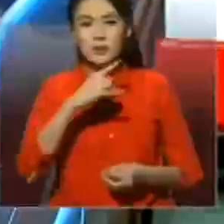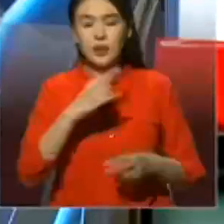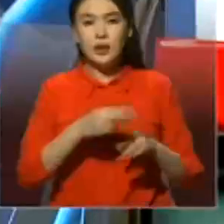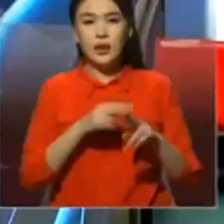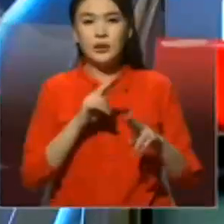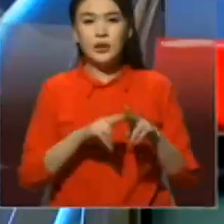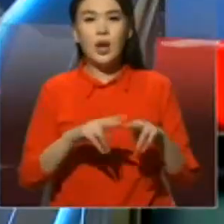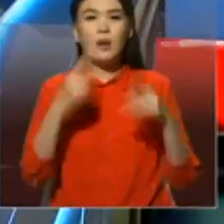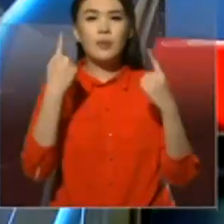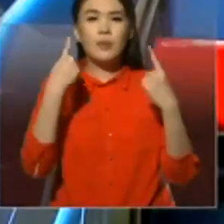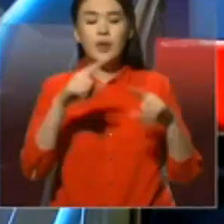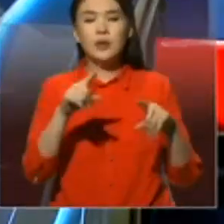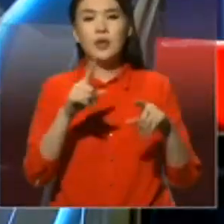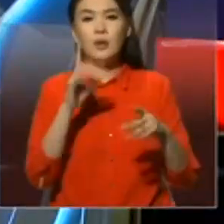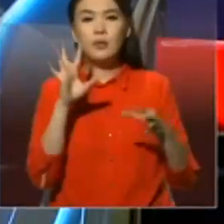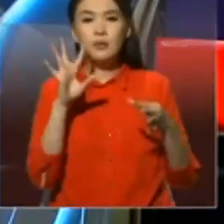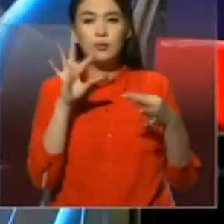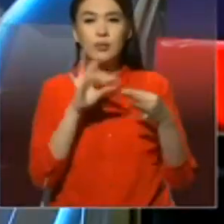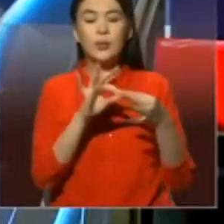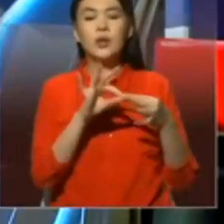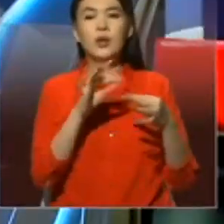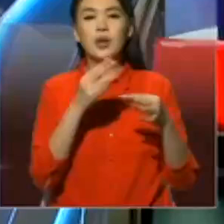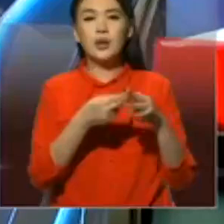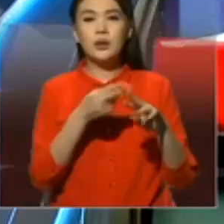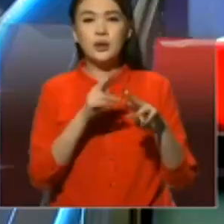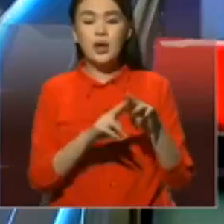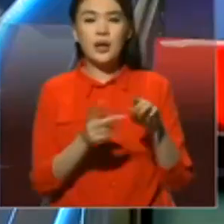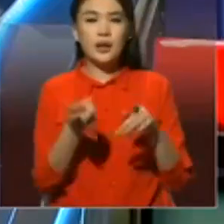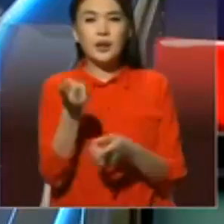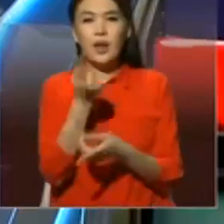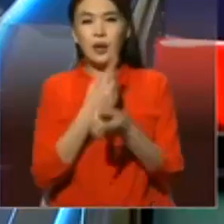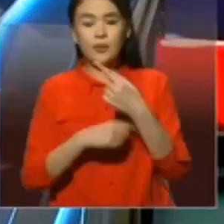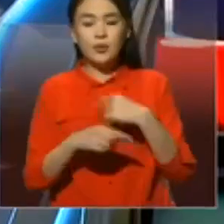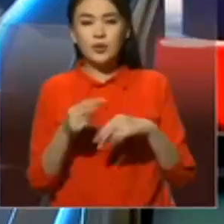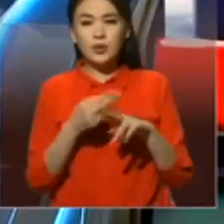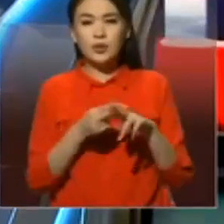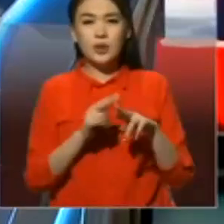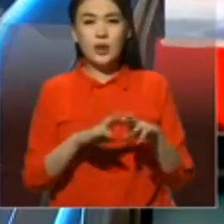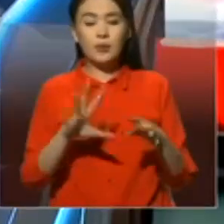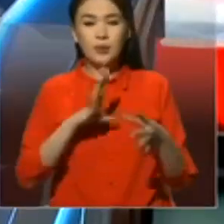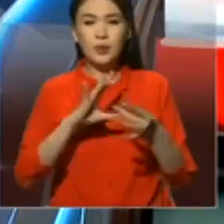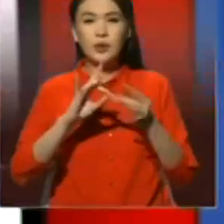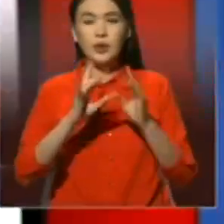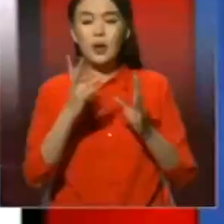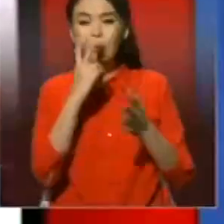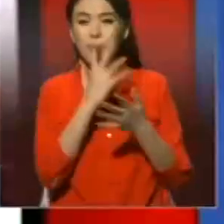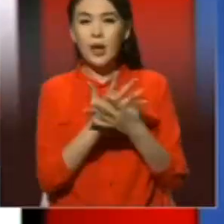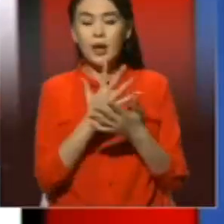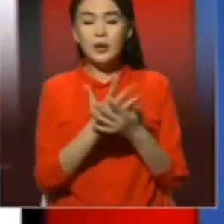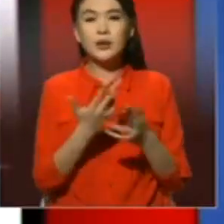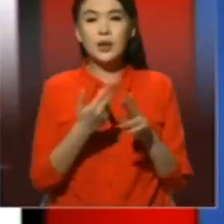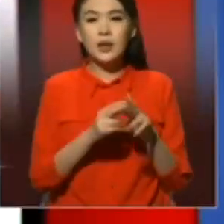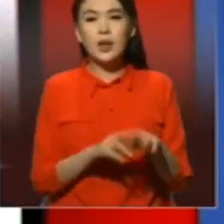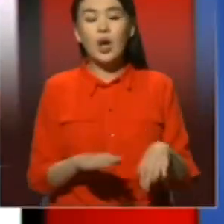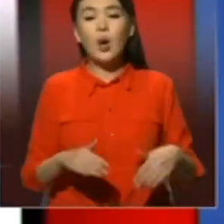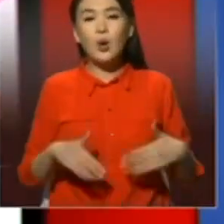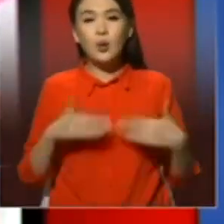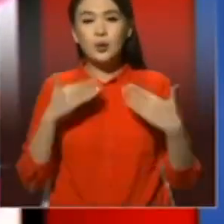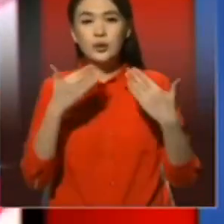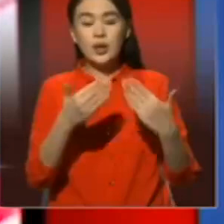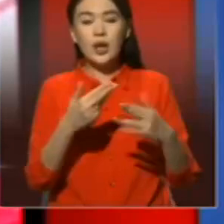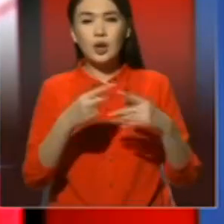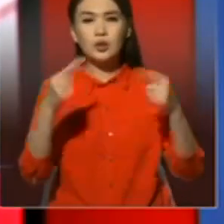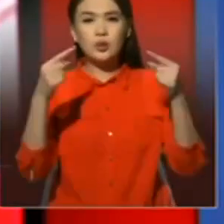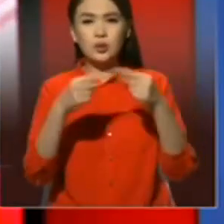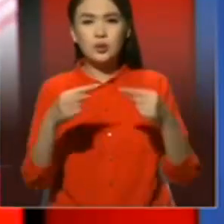немесе басқа бір тұтастық мәселесіне кері шығып жатыр ғой әлеуметтік желілерде. Осыларға